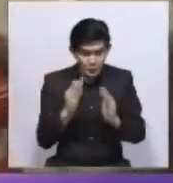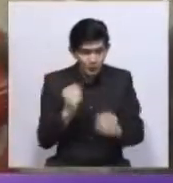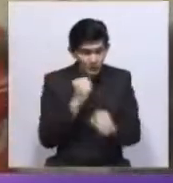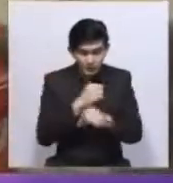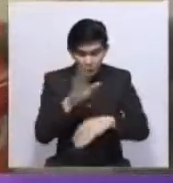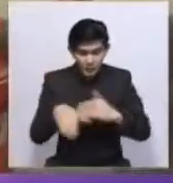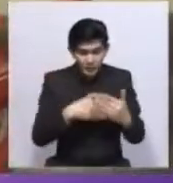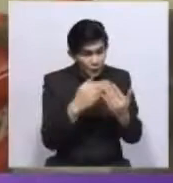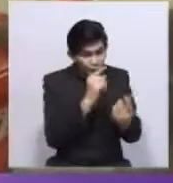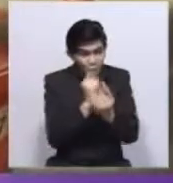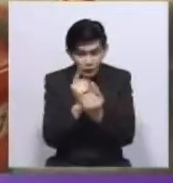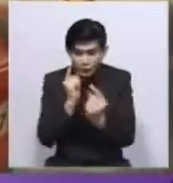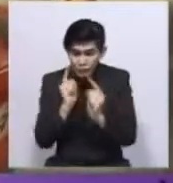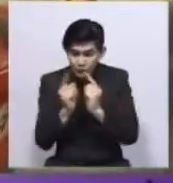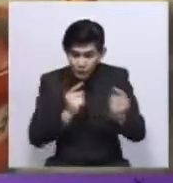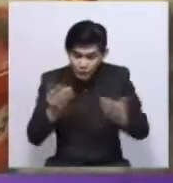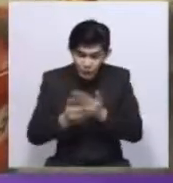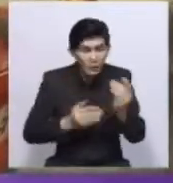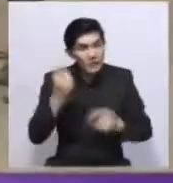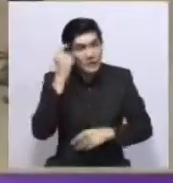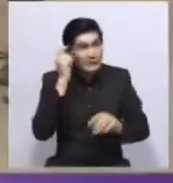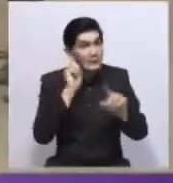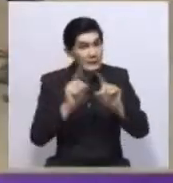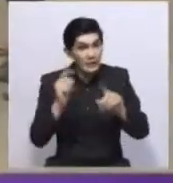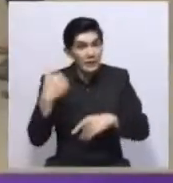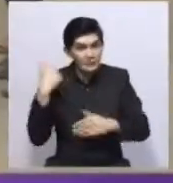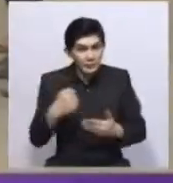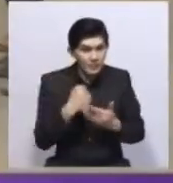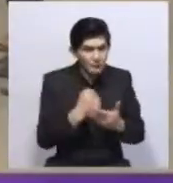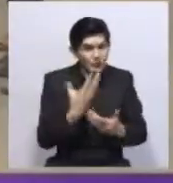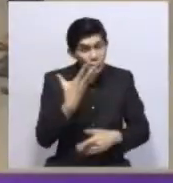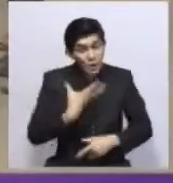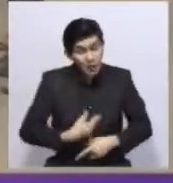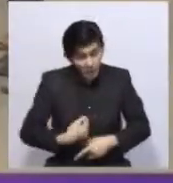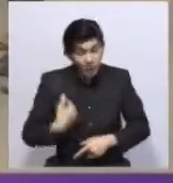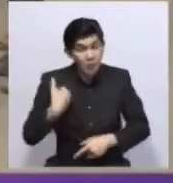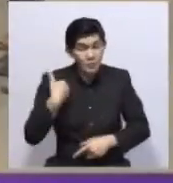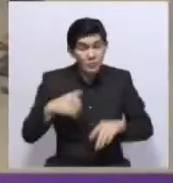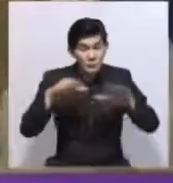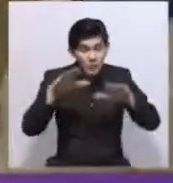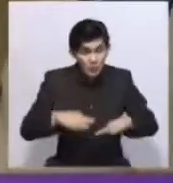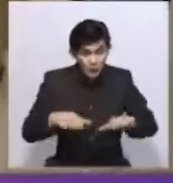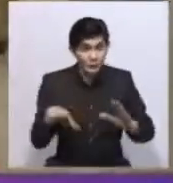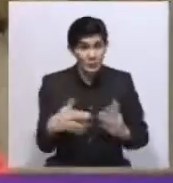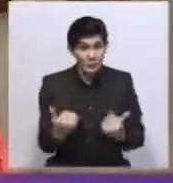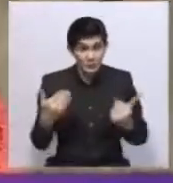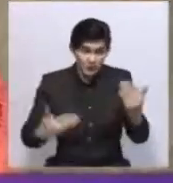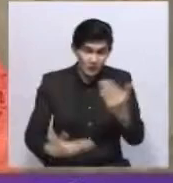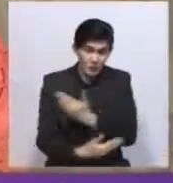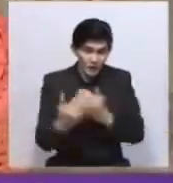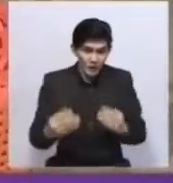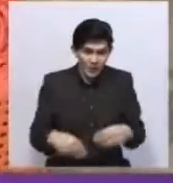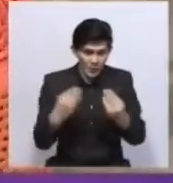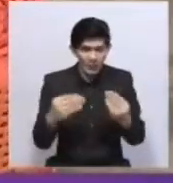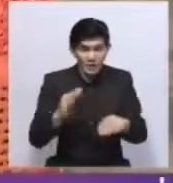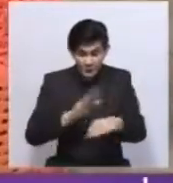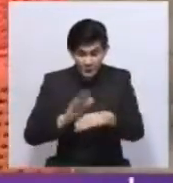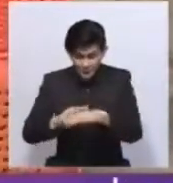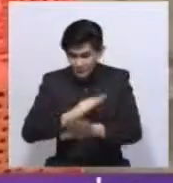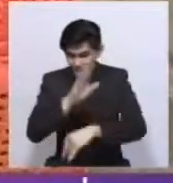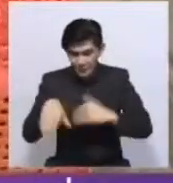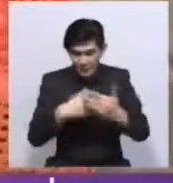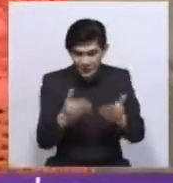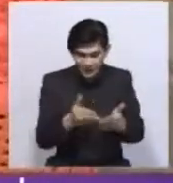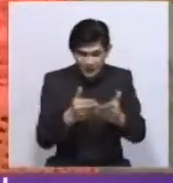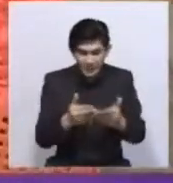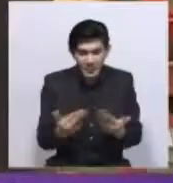เรือมีโอกาสพบปะพูดคุยแลกเปลี่ยนความคิดช่วยคลายเหงาคนไกลบ้านและยังกลายเป็นโอกาสให้เกิดการชักชวนเพื่อเปลี่ยน